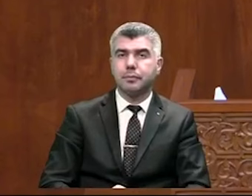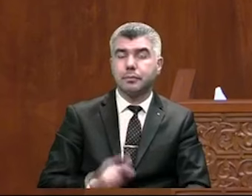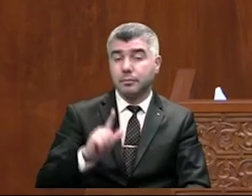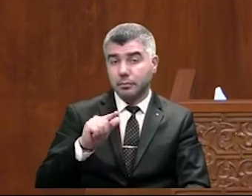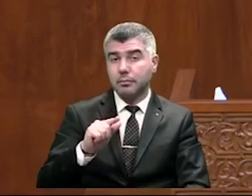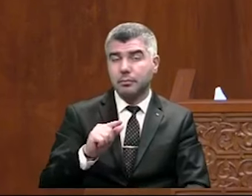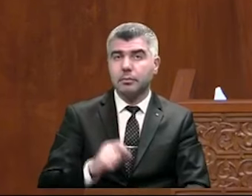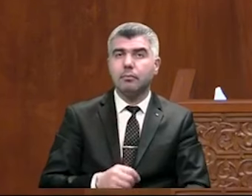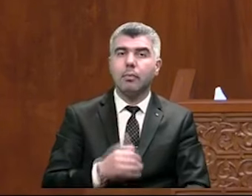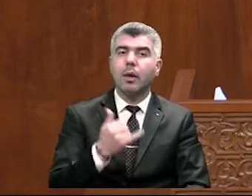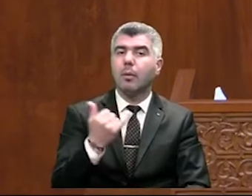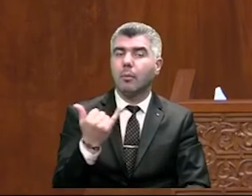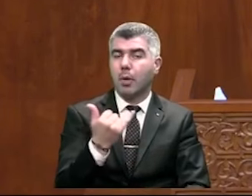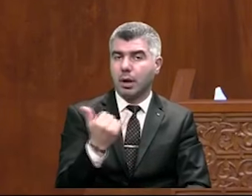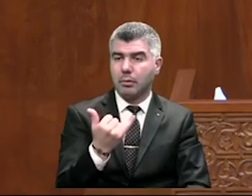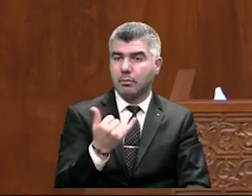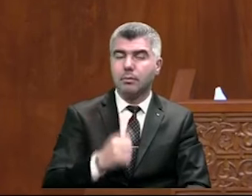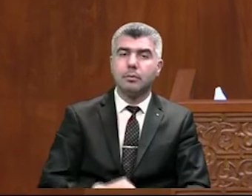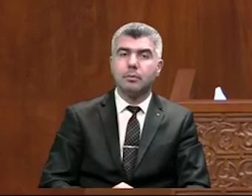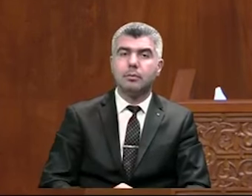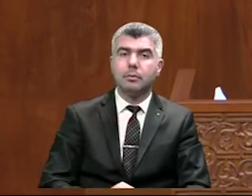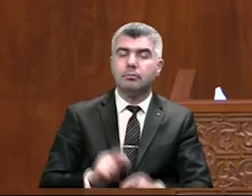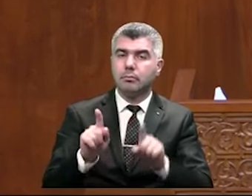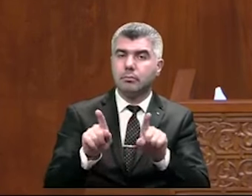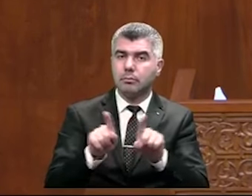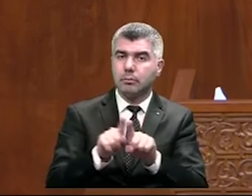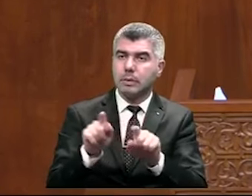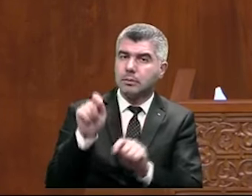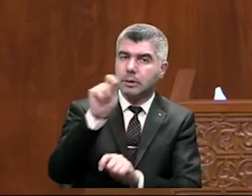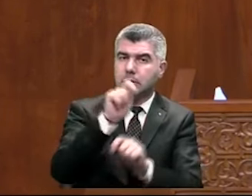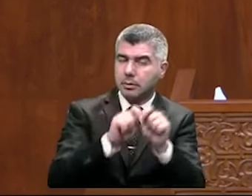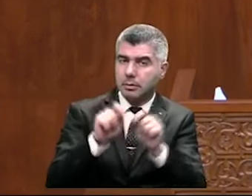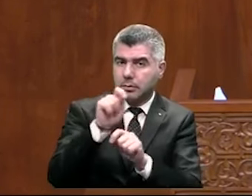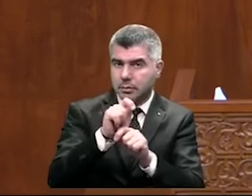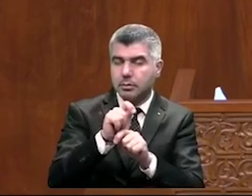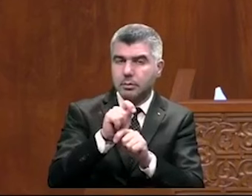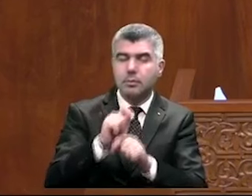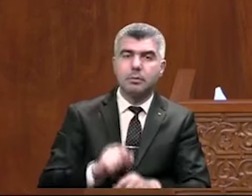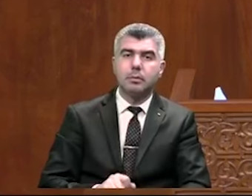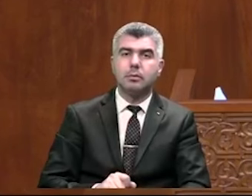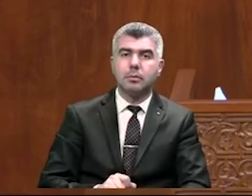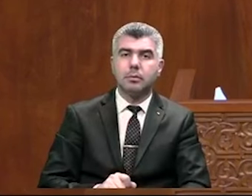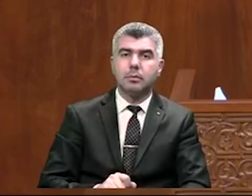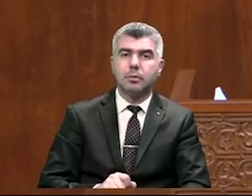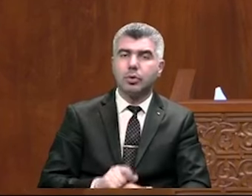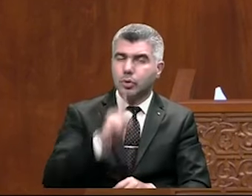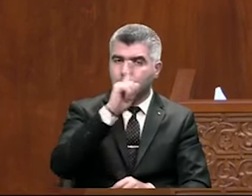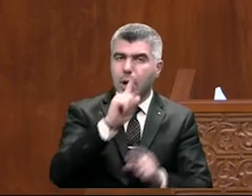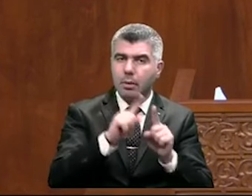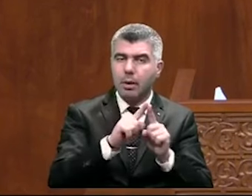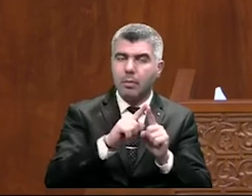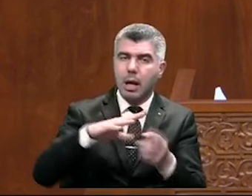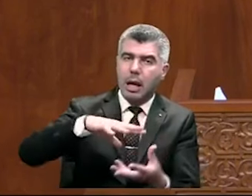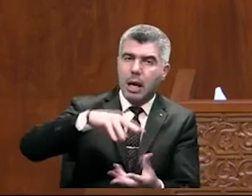هو مرتبط بالطبع بال التهييء ل تنظيم كاس العالم